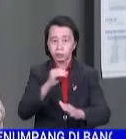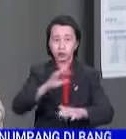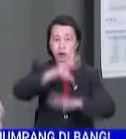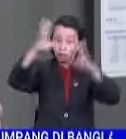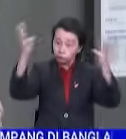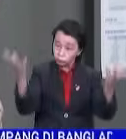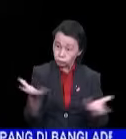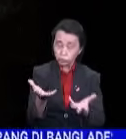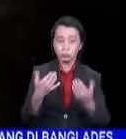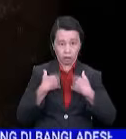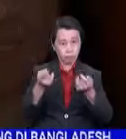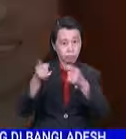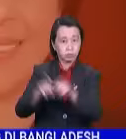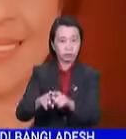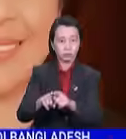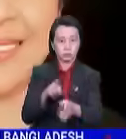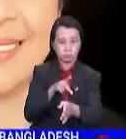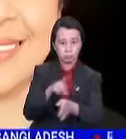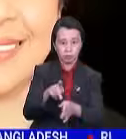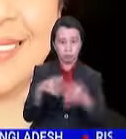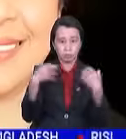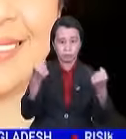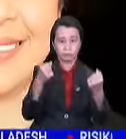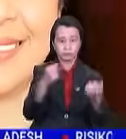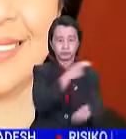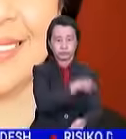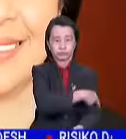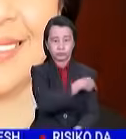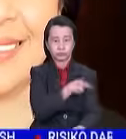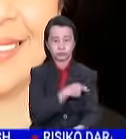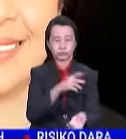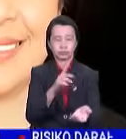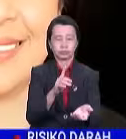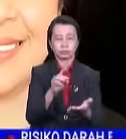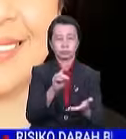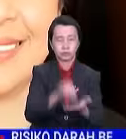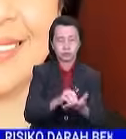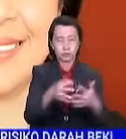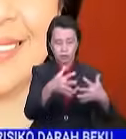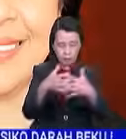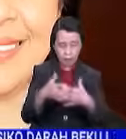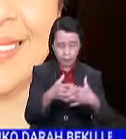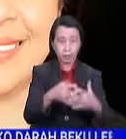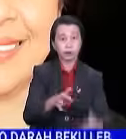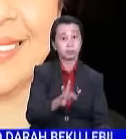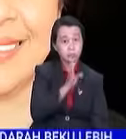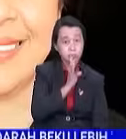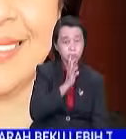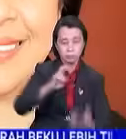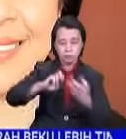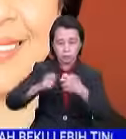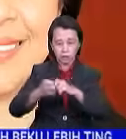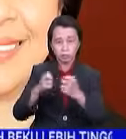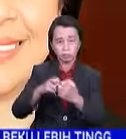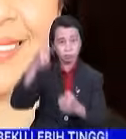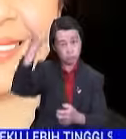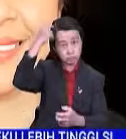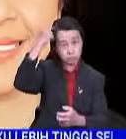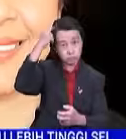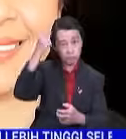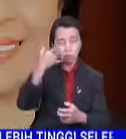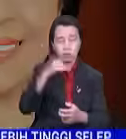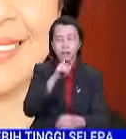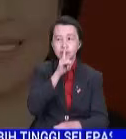seluruh dunia pakar kesehatan dari Hospital besar Massachusetts di Amerika menyifatkan masalah tersebut sebagai